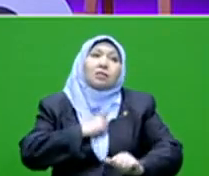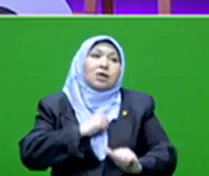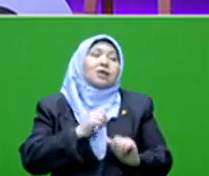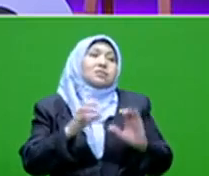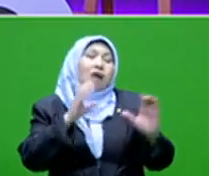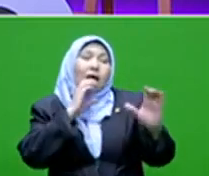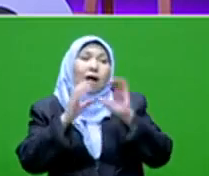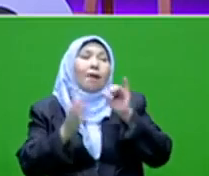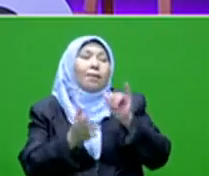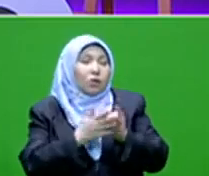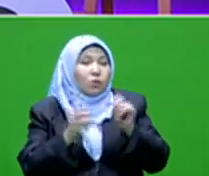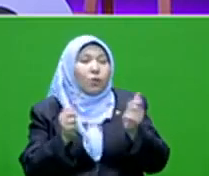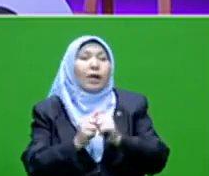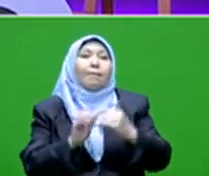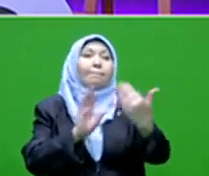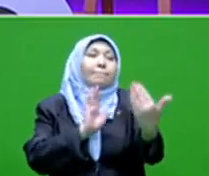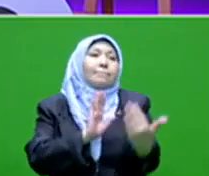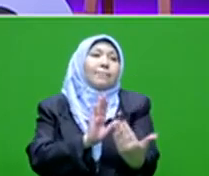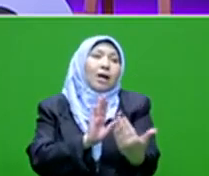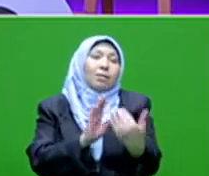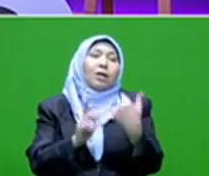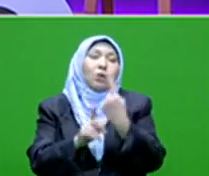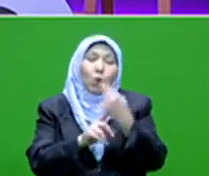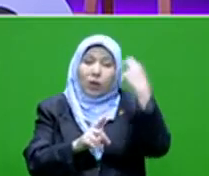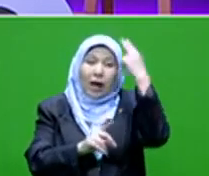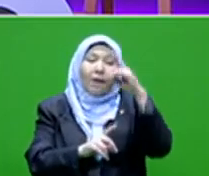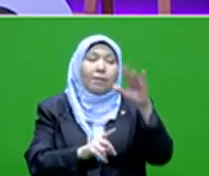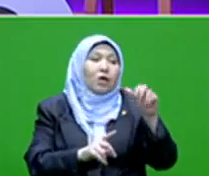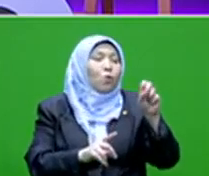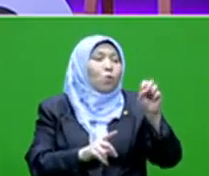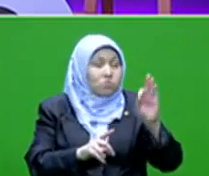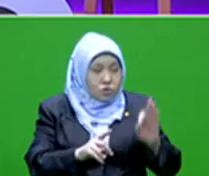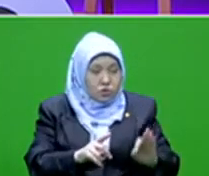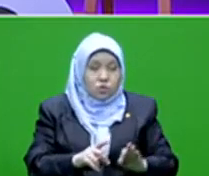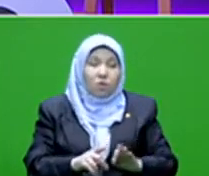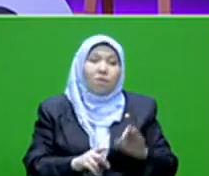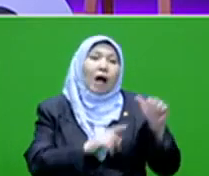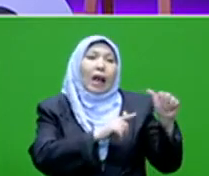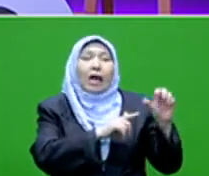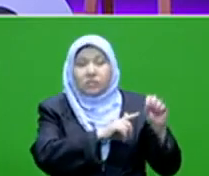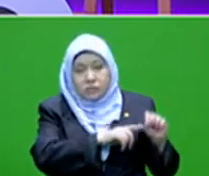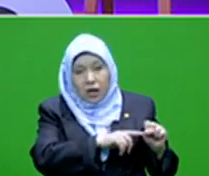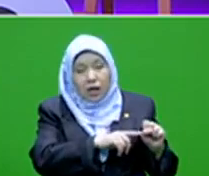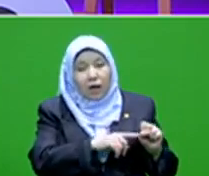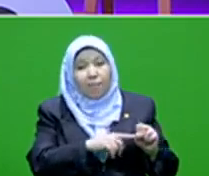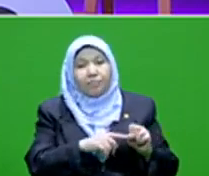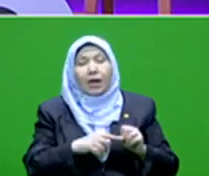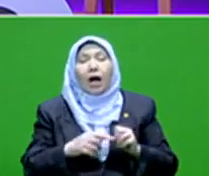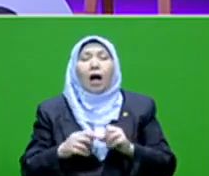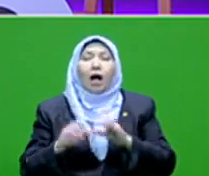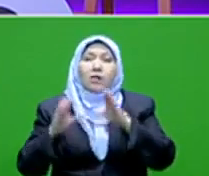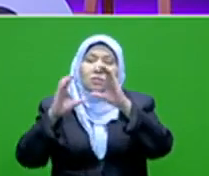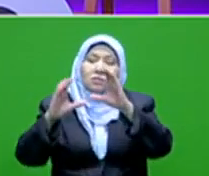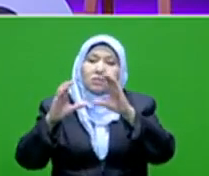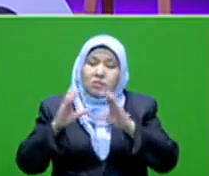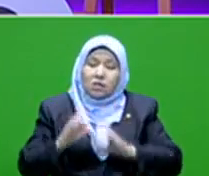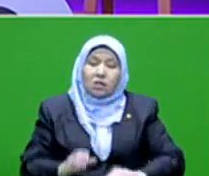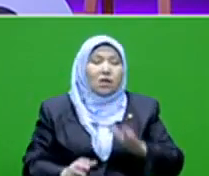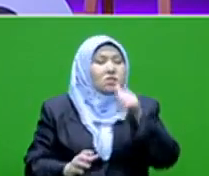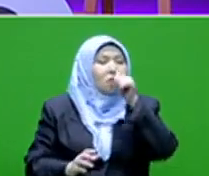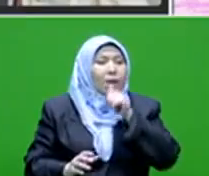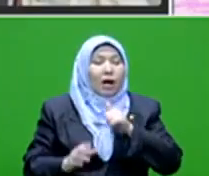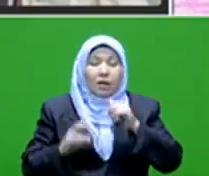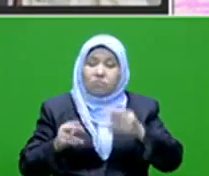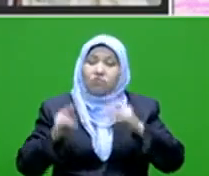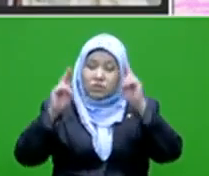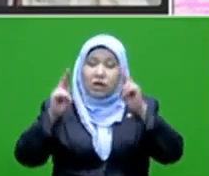tu tentang depan betul-betul Nabi Allah Yusuf AS. Allah. Hebat siri-siri kesabarannya. Saya serah kembali kepada Ustaz Fas